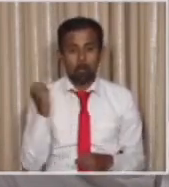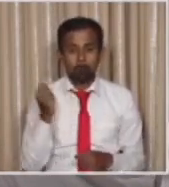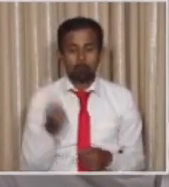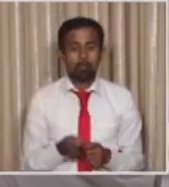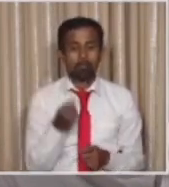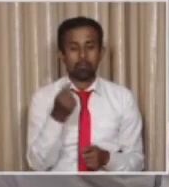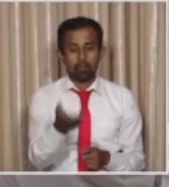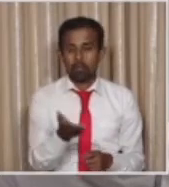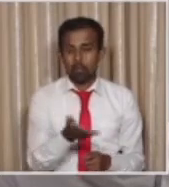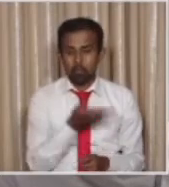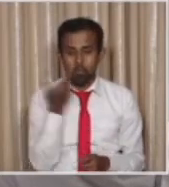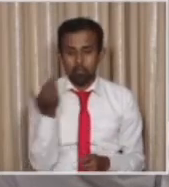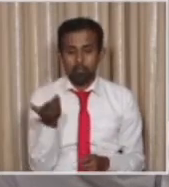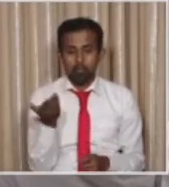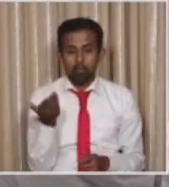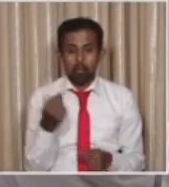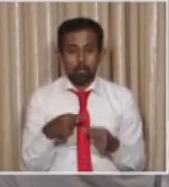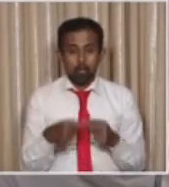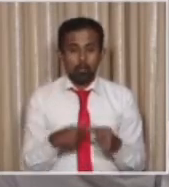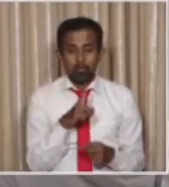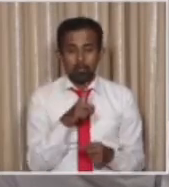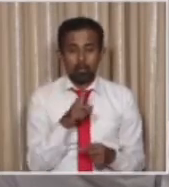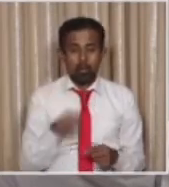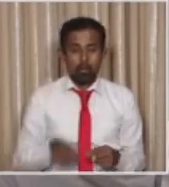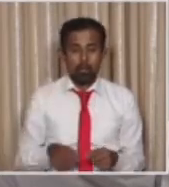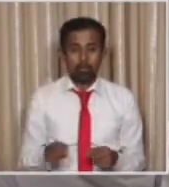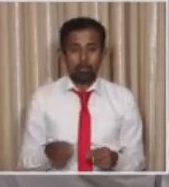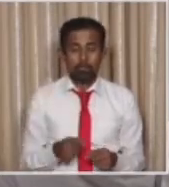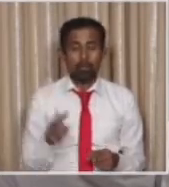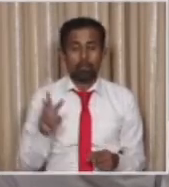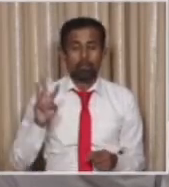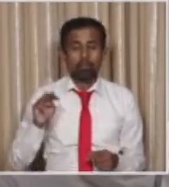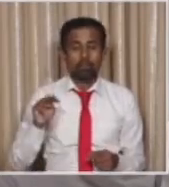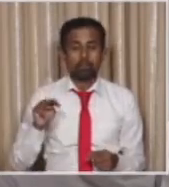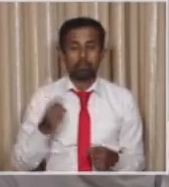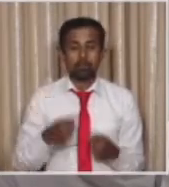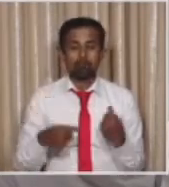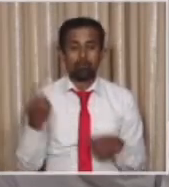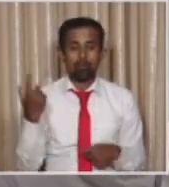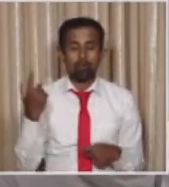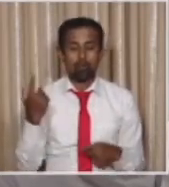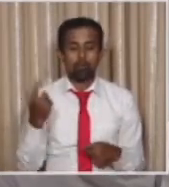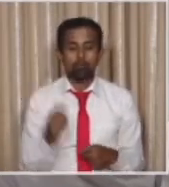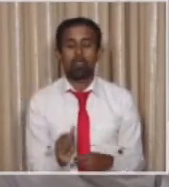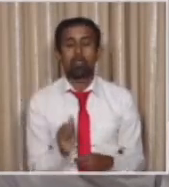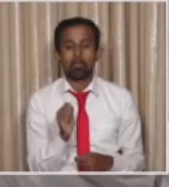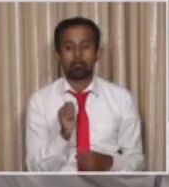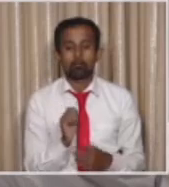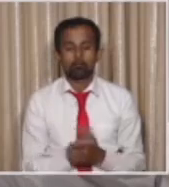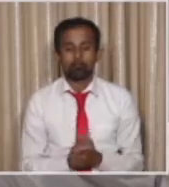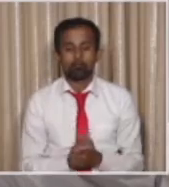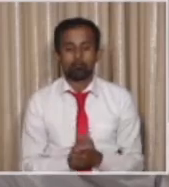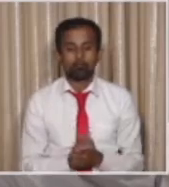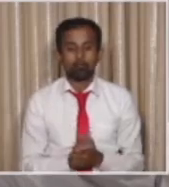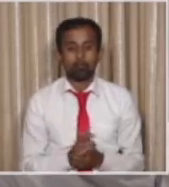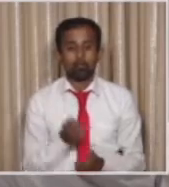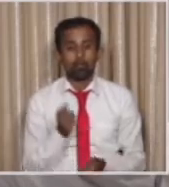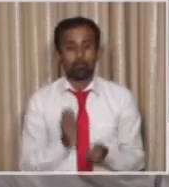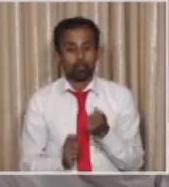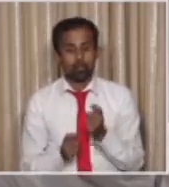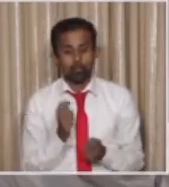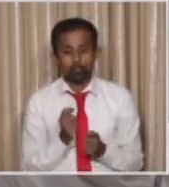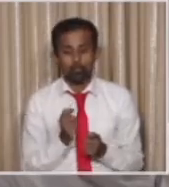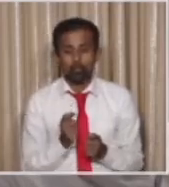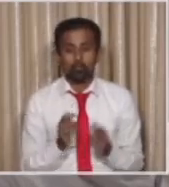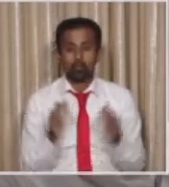මේ 350ට දෙන්න පුළුවන් ඒකකයේ අද දෙන්නේ රුපියල් 30ට ඒ ඇයි සාප්පු සංකීර්ණ වලට